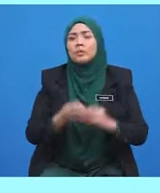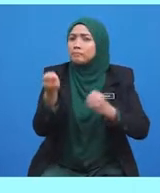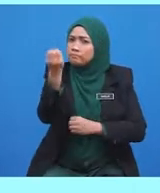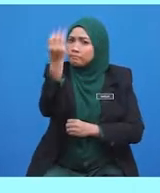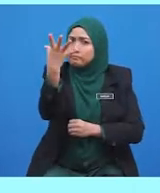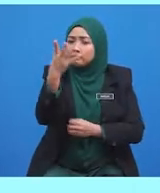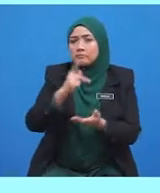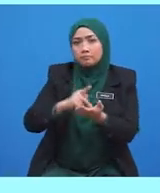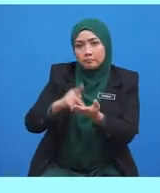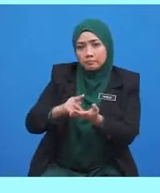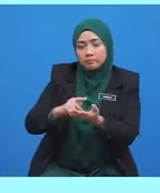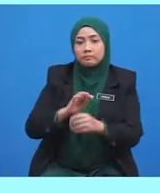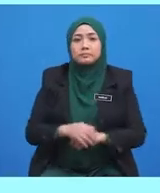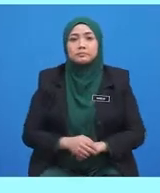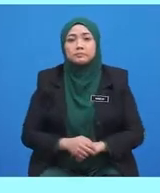Berapa bilangannya?